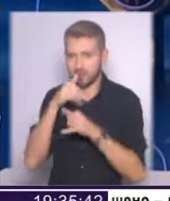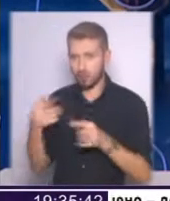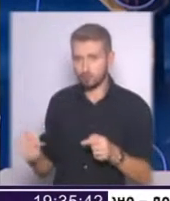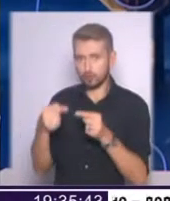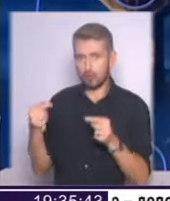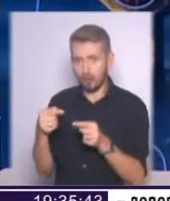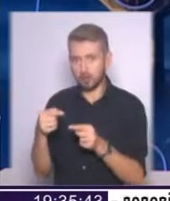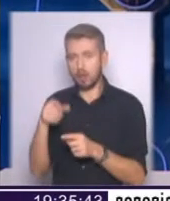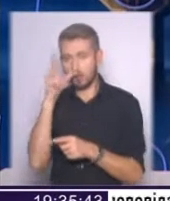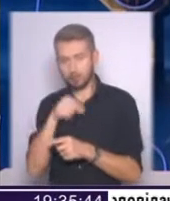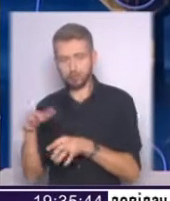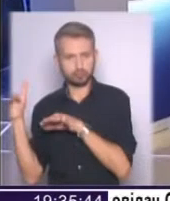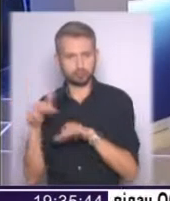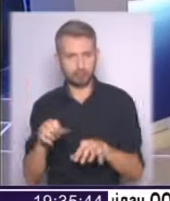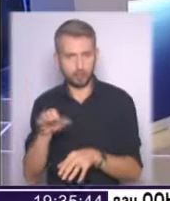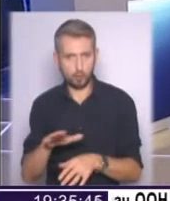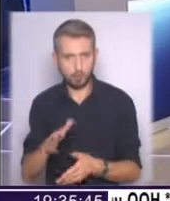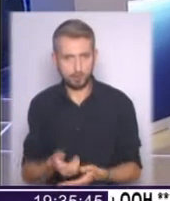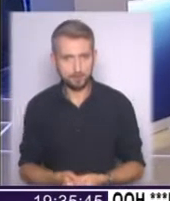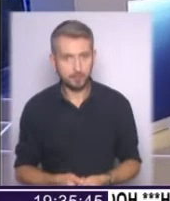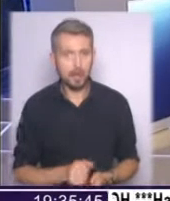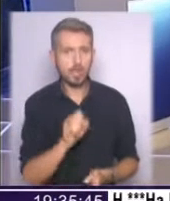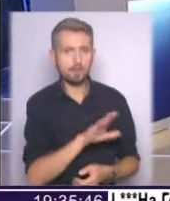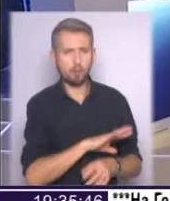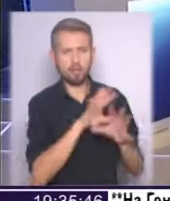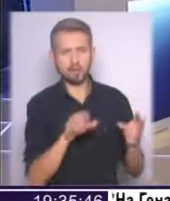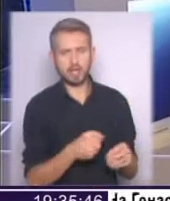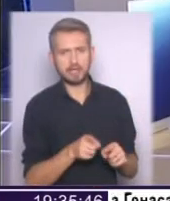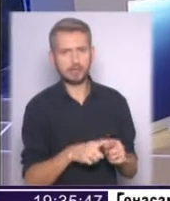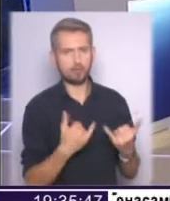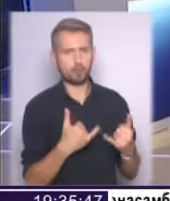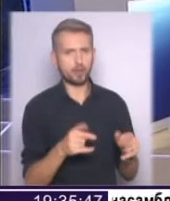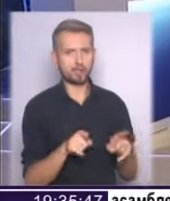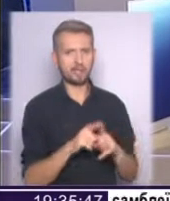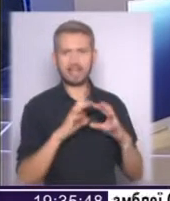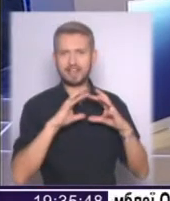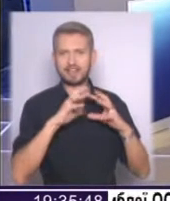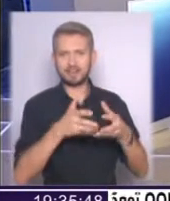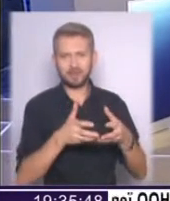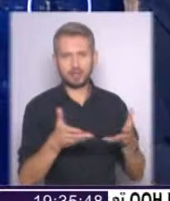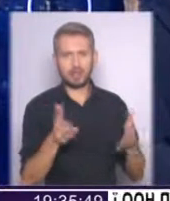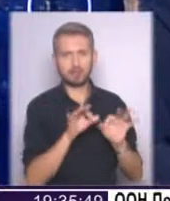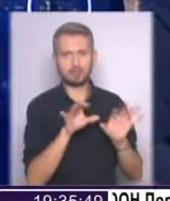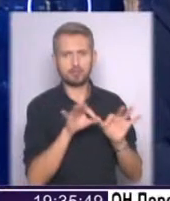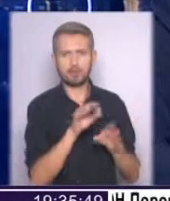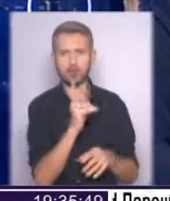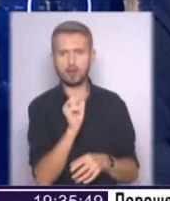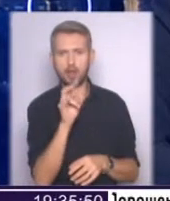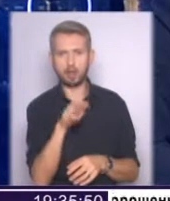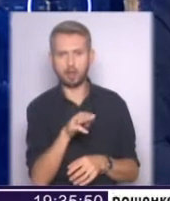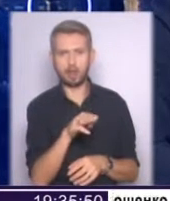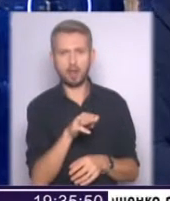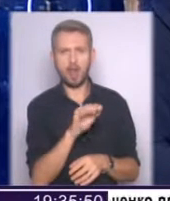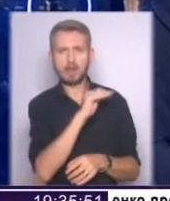протистояти. Європа взагалі, це такий, знаєте, сьогодні світ, який описував Іммануїл Кант, теорія вічного